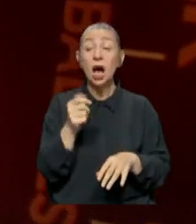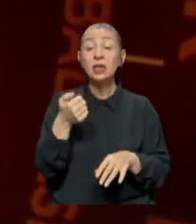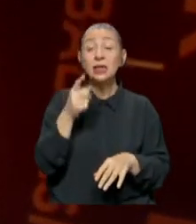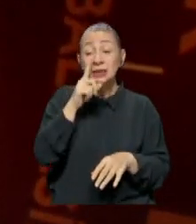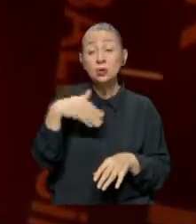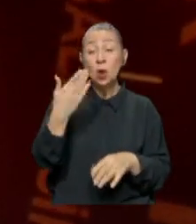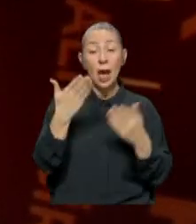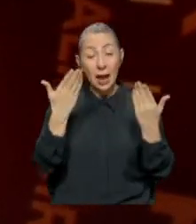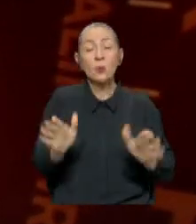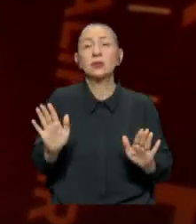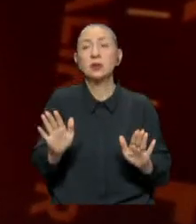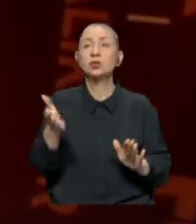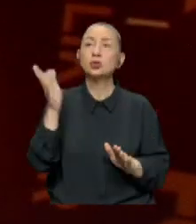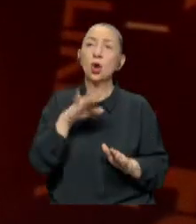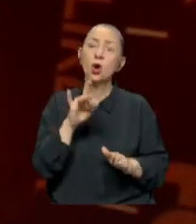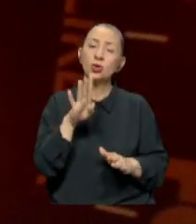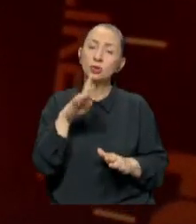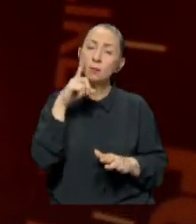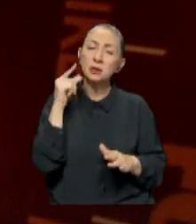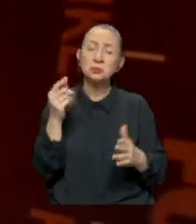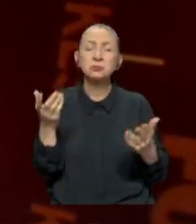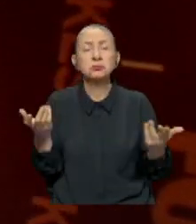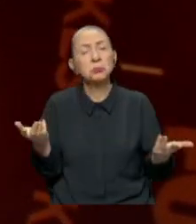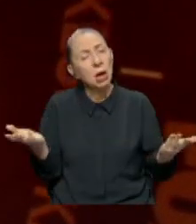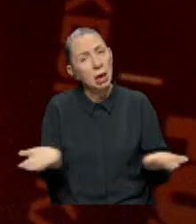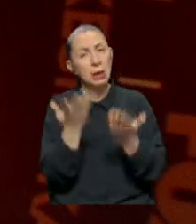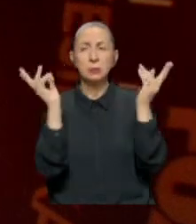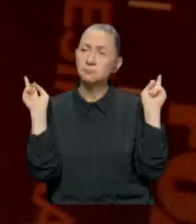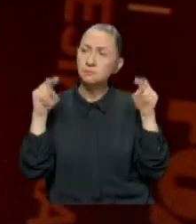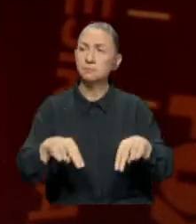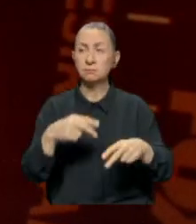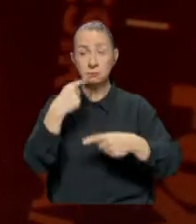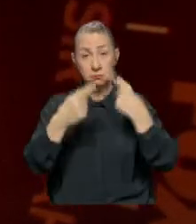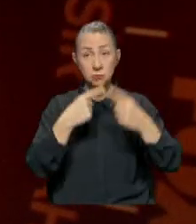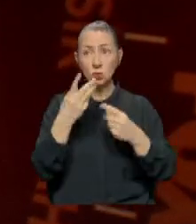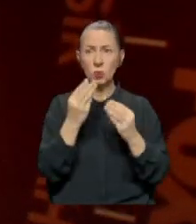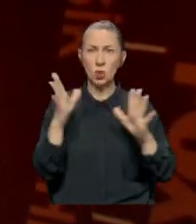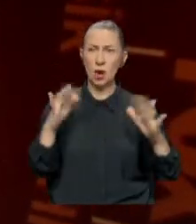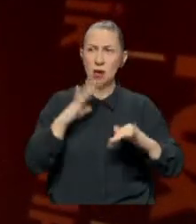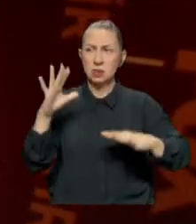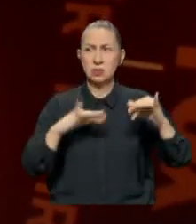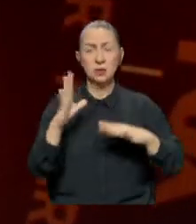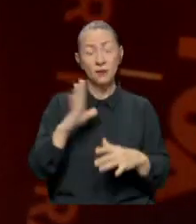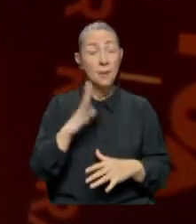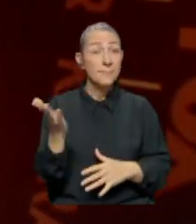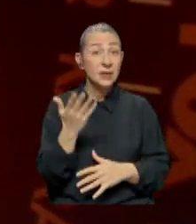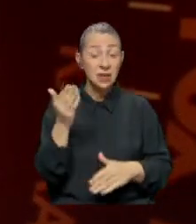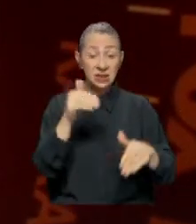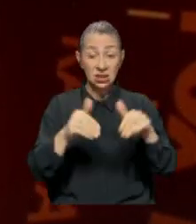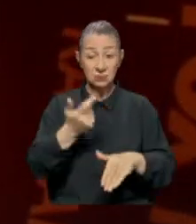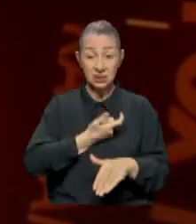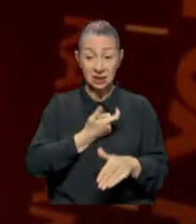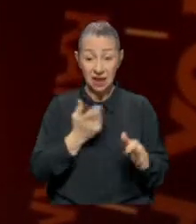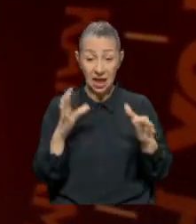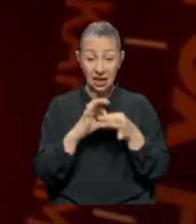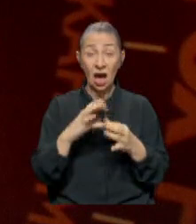Nisan'dan sonrasını kabul etmeyiz, sonra 14 Mayıs haydi hodri meydan ifadeleri büyük rahatsızlık doğuruyor. Mesela seçim yasası